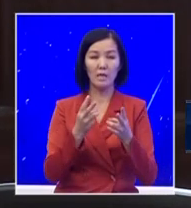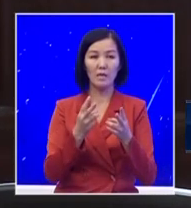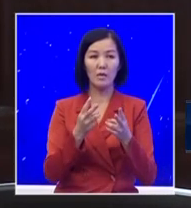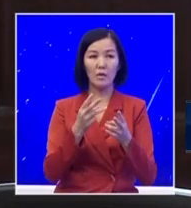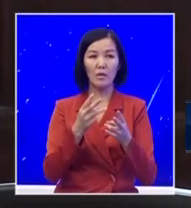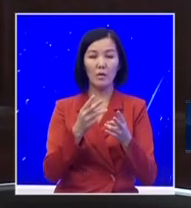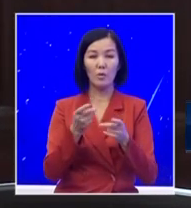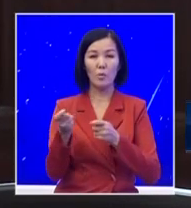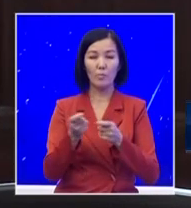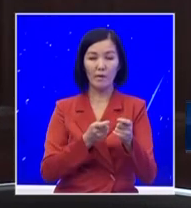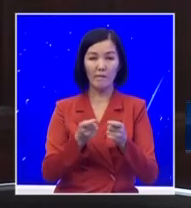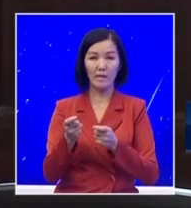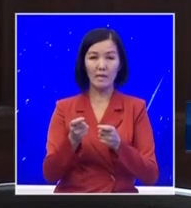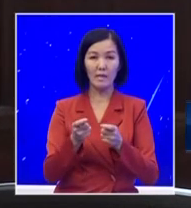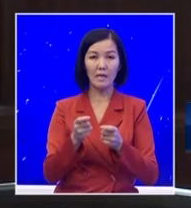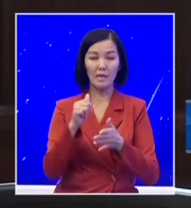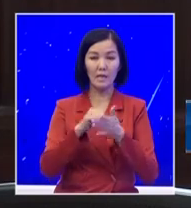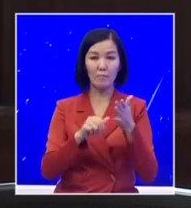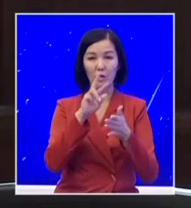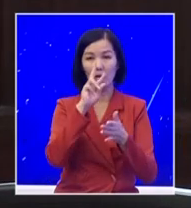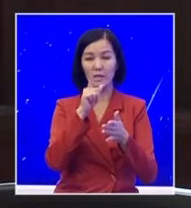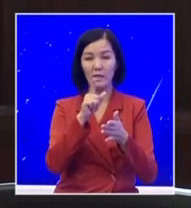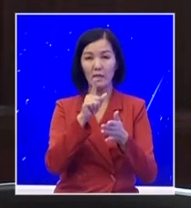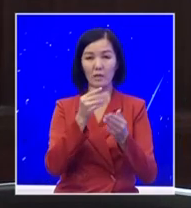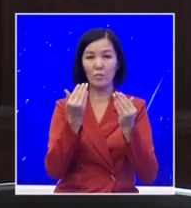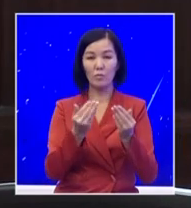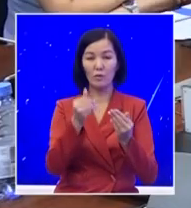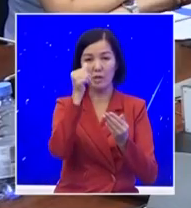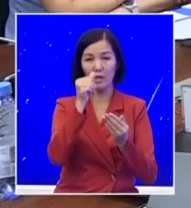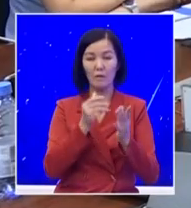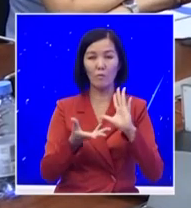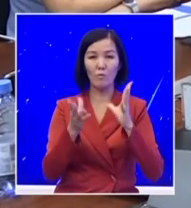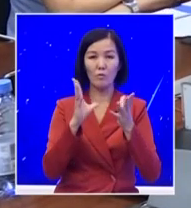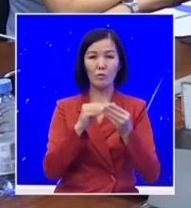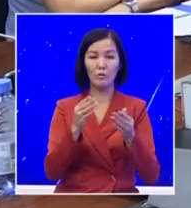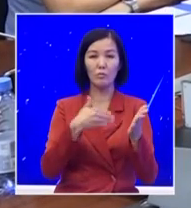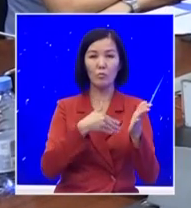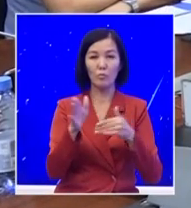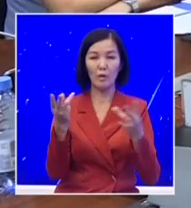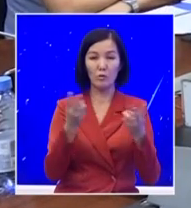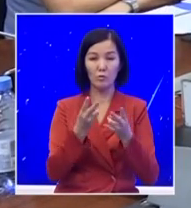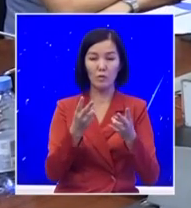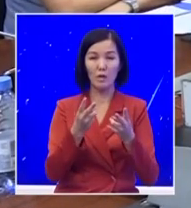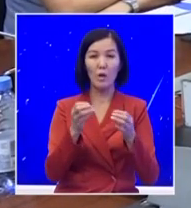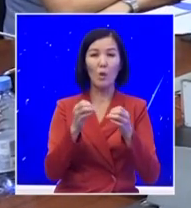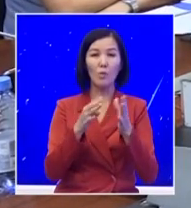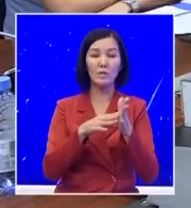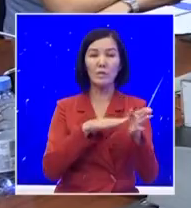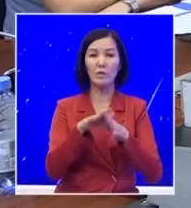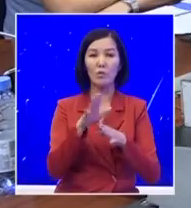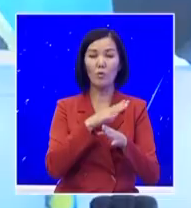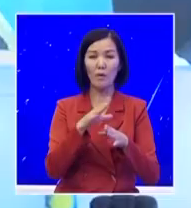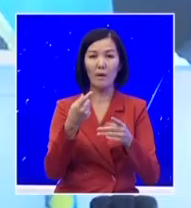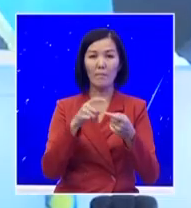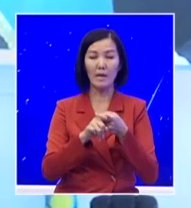аудандар. Управлениялар жаңа айтылған кемшіліктерді осы айдың қорытындысымен бәрін жою керек. Кәмелетке толмағандарға